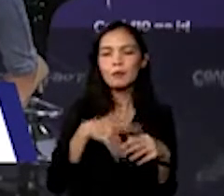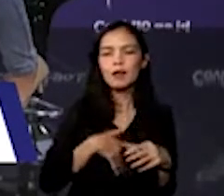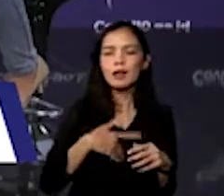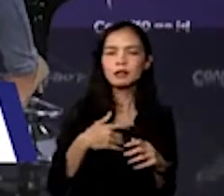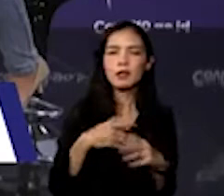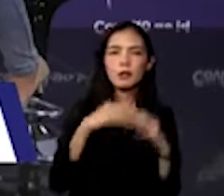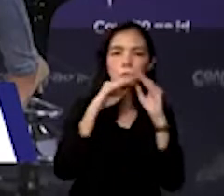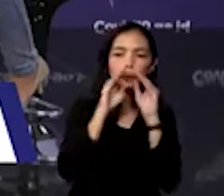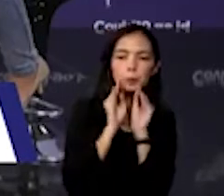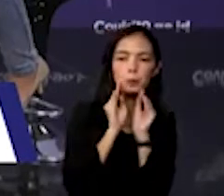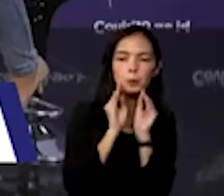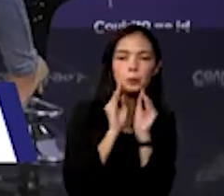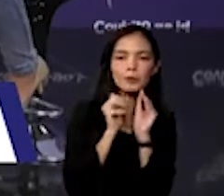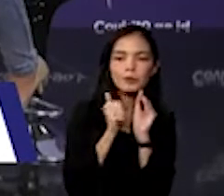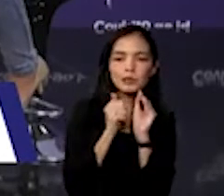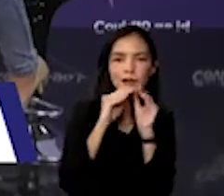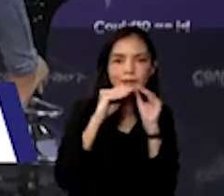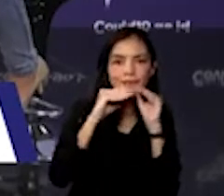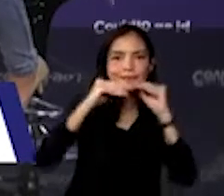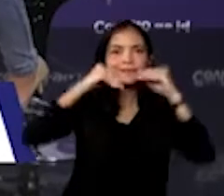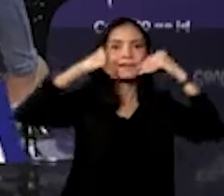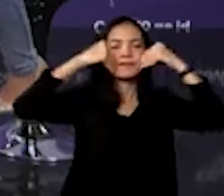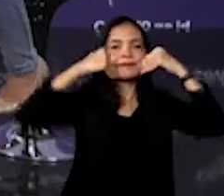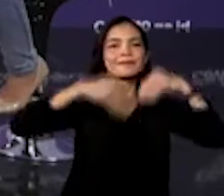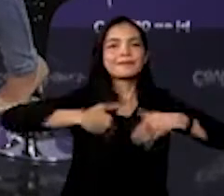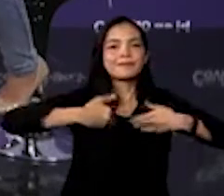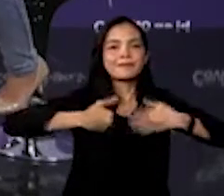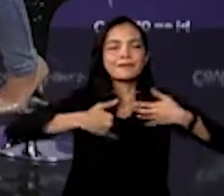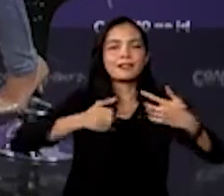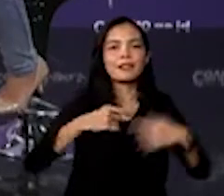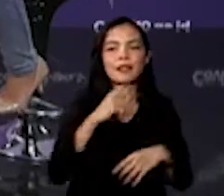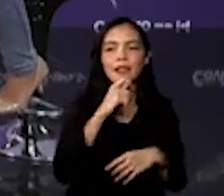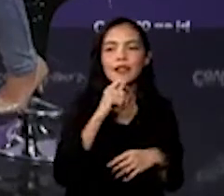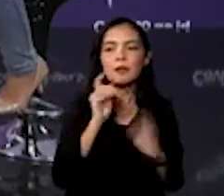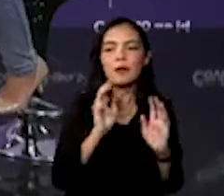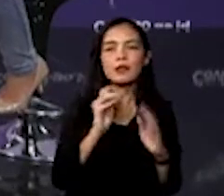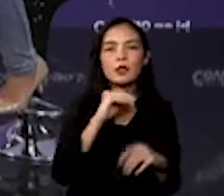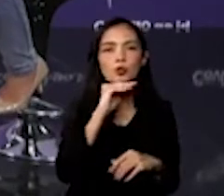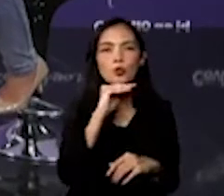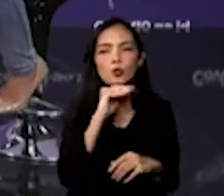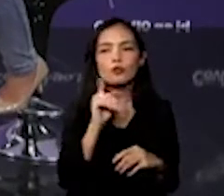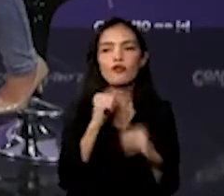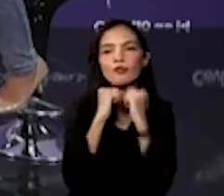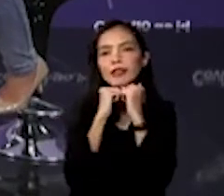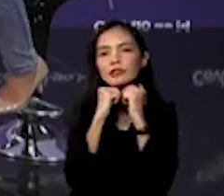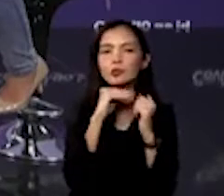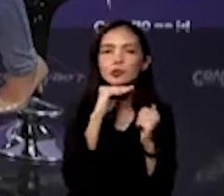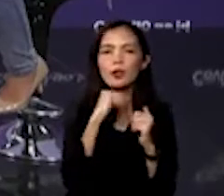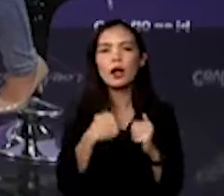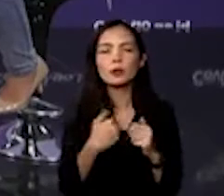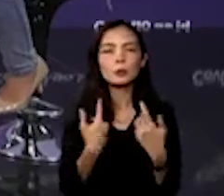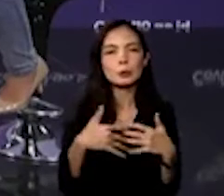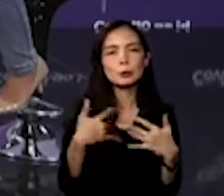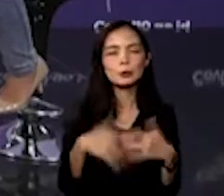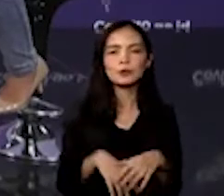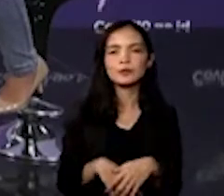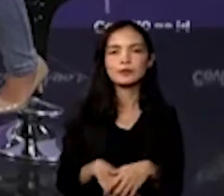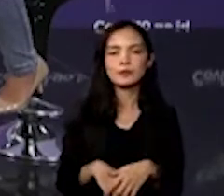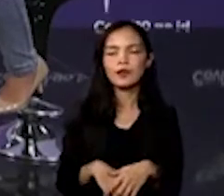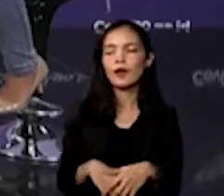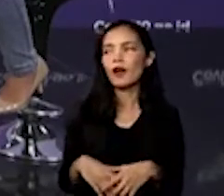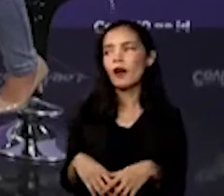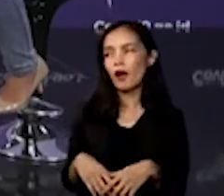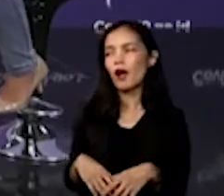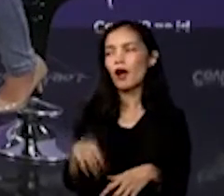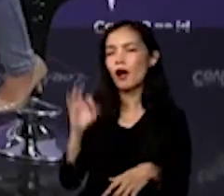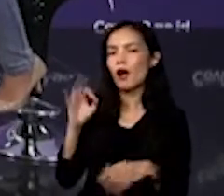bikin naik semangat lagi Wah ternyata banyak yang nungguin karya-karya terbaru dari aku G oke itu semangat versi kamu ya tapi